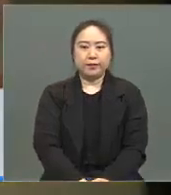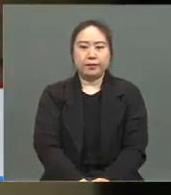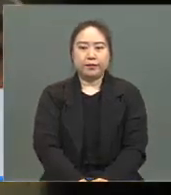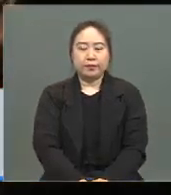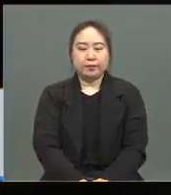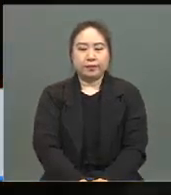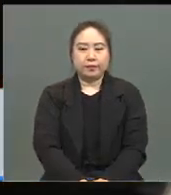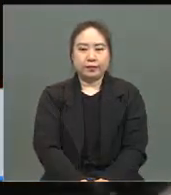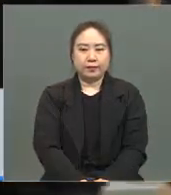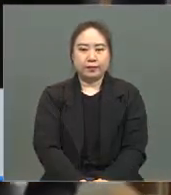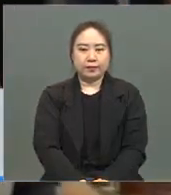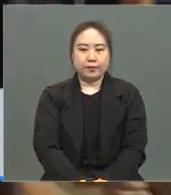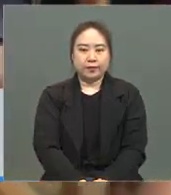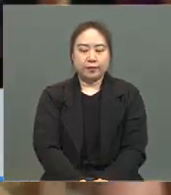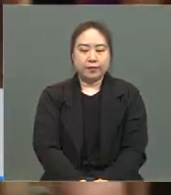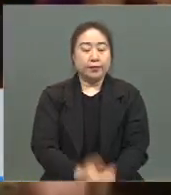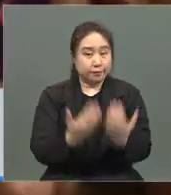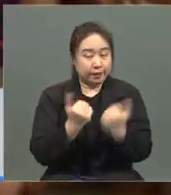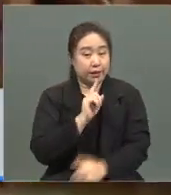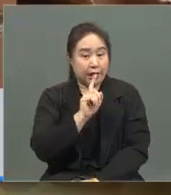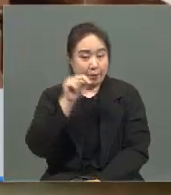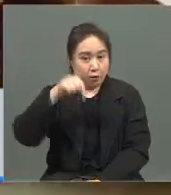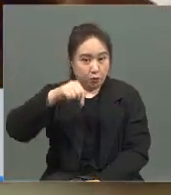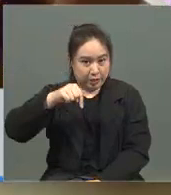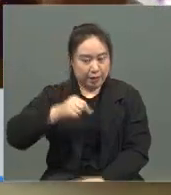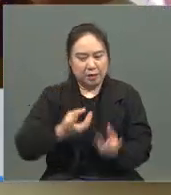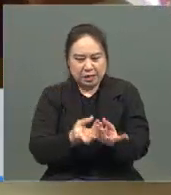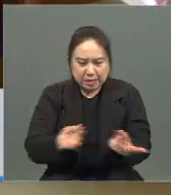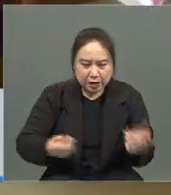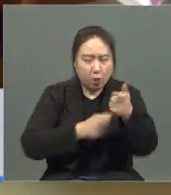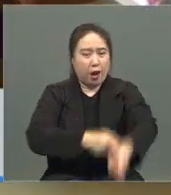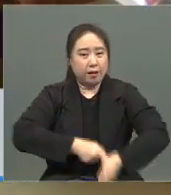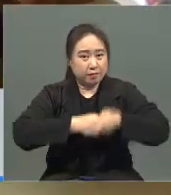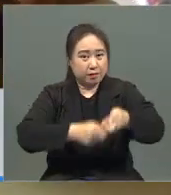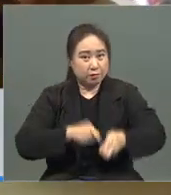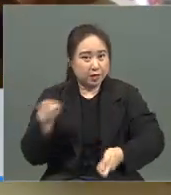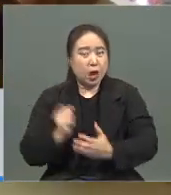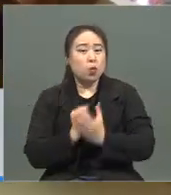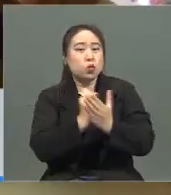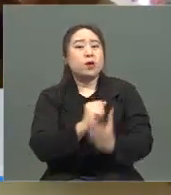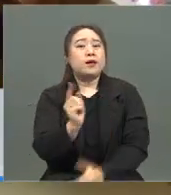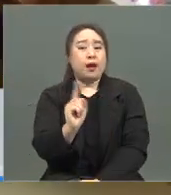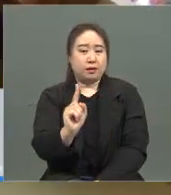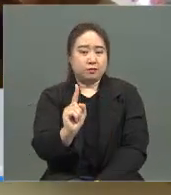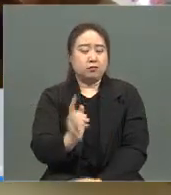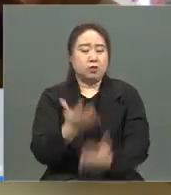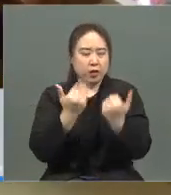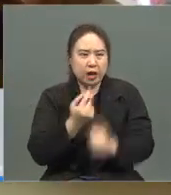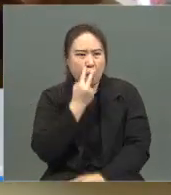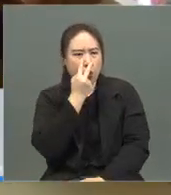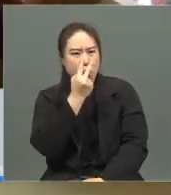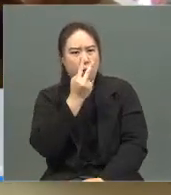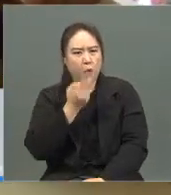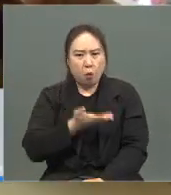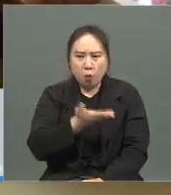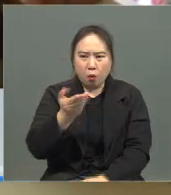ผู้ใหญ่คะอย่างพื้นที่อย่างที่ทราบกับพื้นที่ตรงนี้เป็นพื้นที่การเกษตรซะส่วนใหญ ่ครับ มีการเข้าให้ความช่วยเหลือยังไงบ้างเพราะว่าตอนนี้จากที่ดูเนี่ย